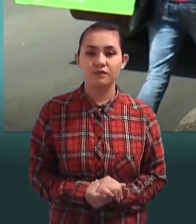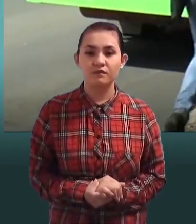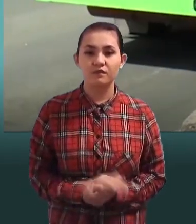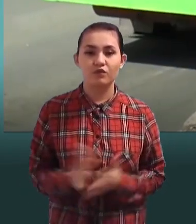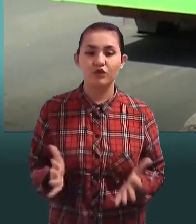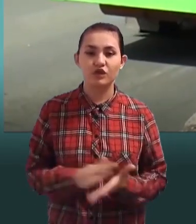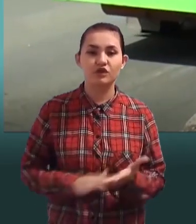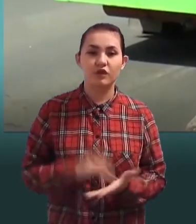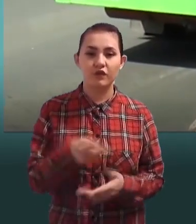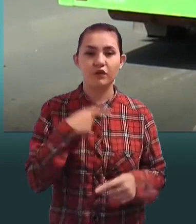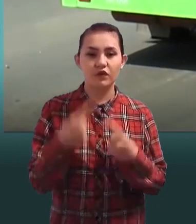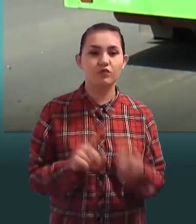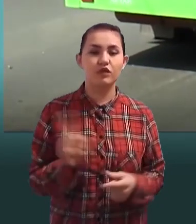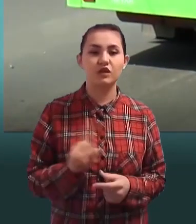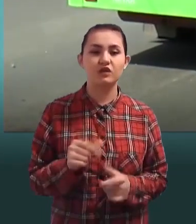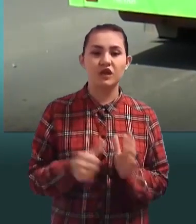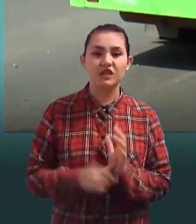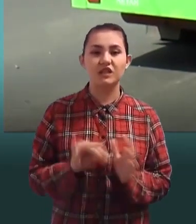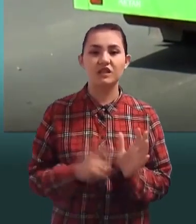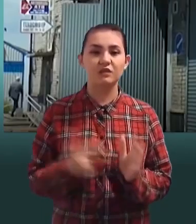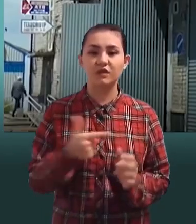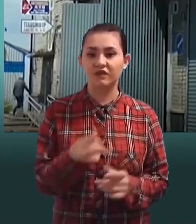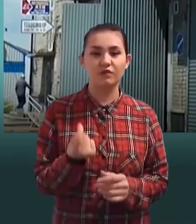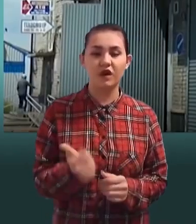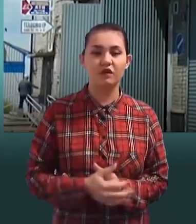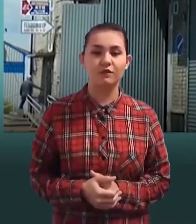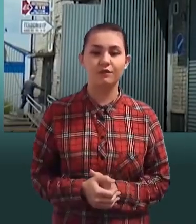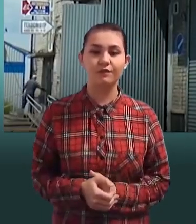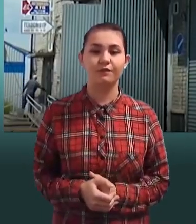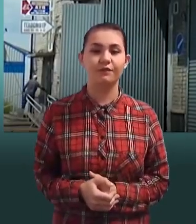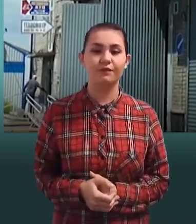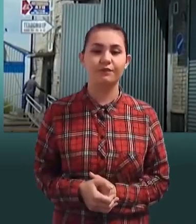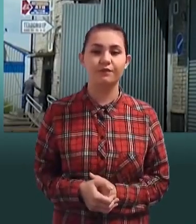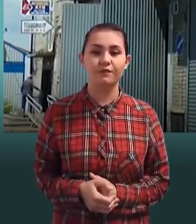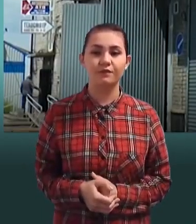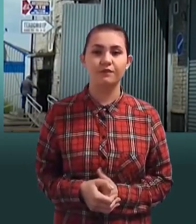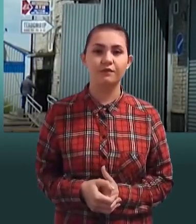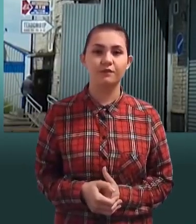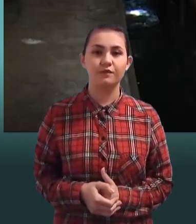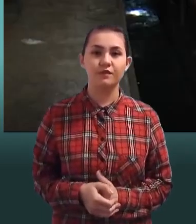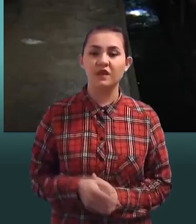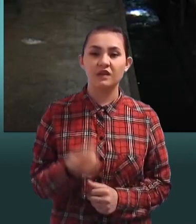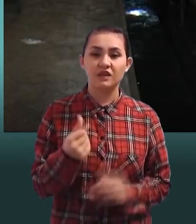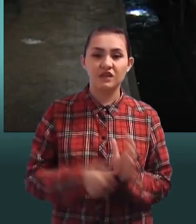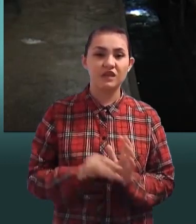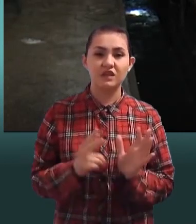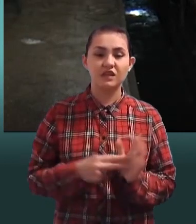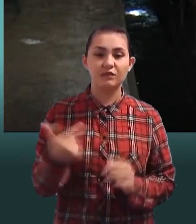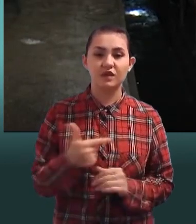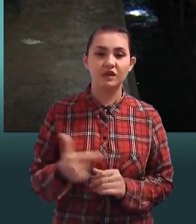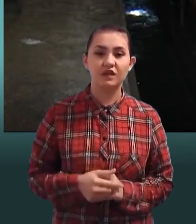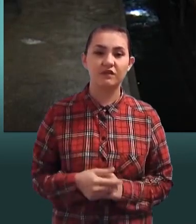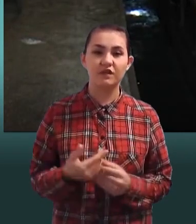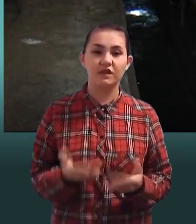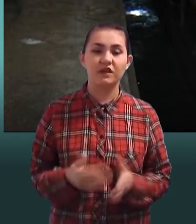Тобто ви говорите про те, що 6,7 гривень – це мало? Ну, це взагалі не скільки. 6,7 гривень – 6